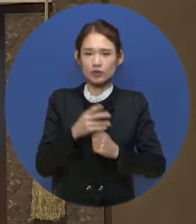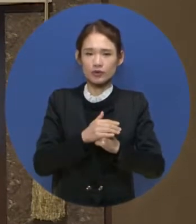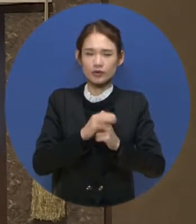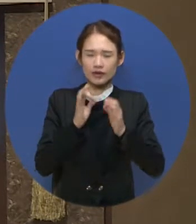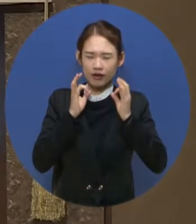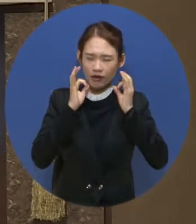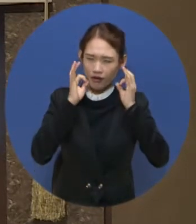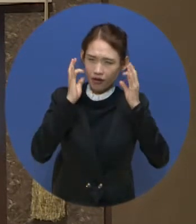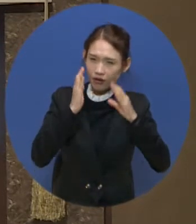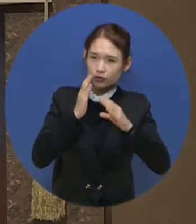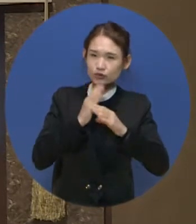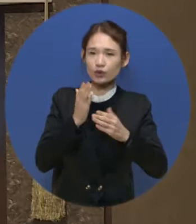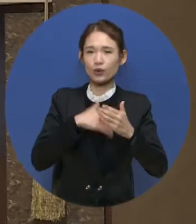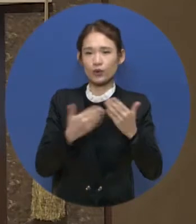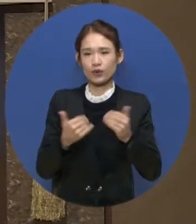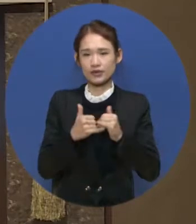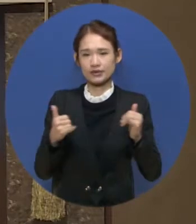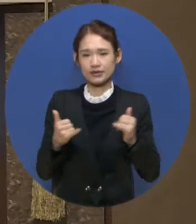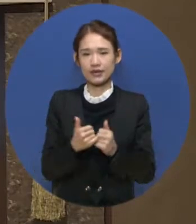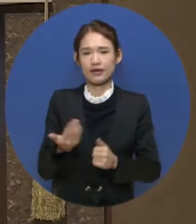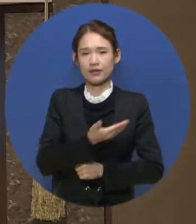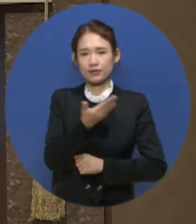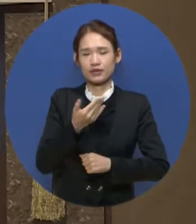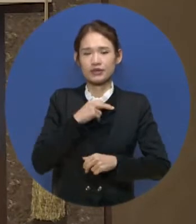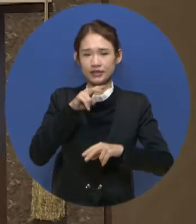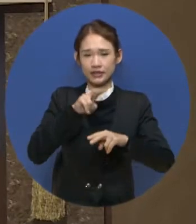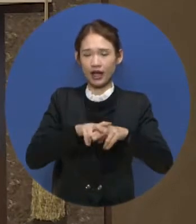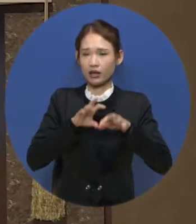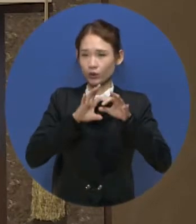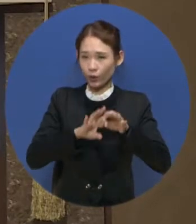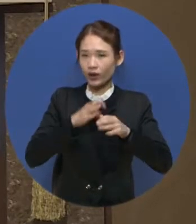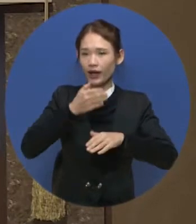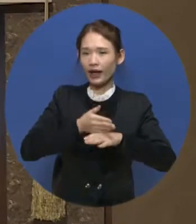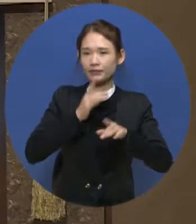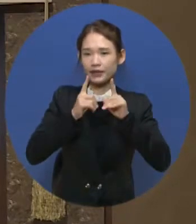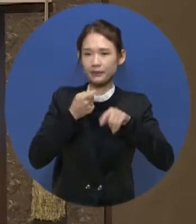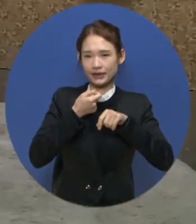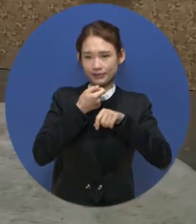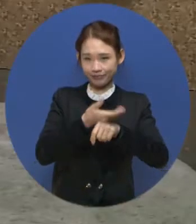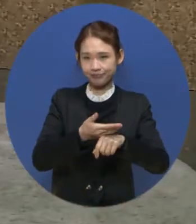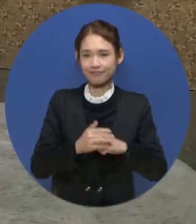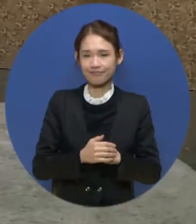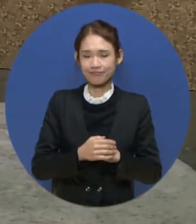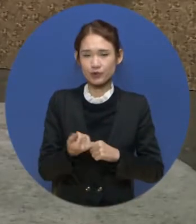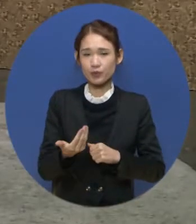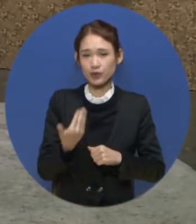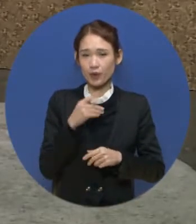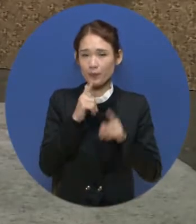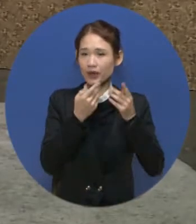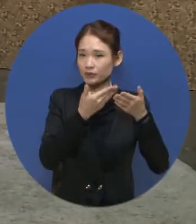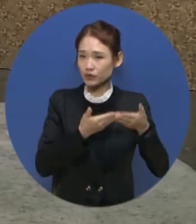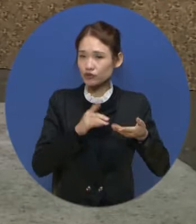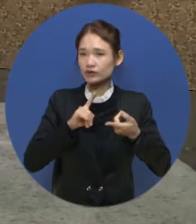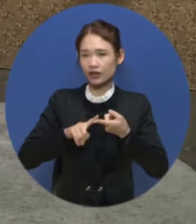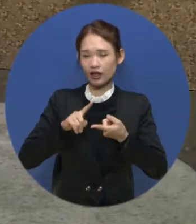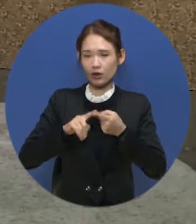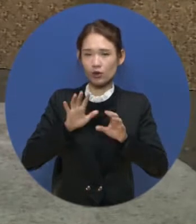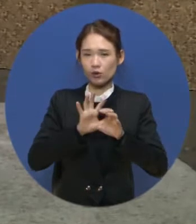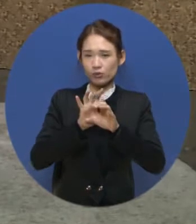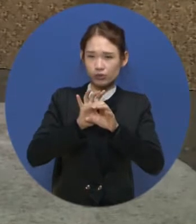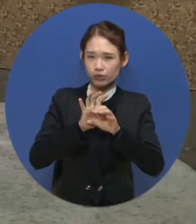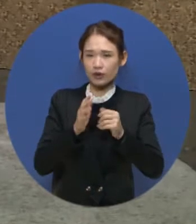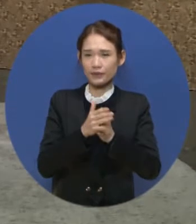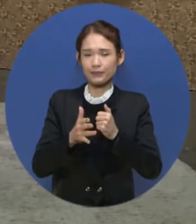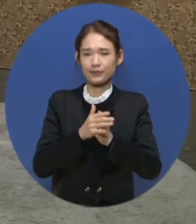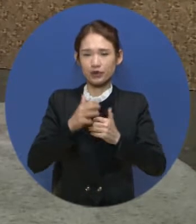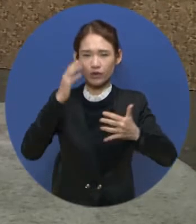쓰고 있는 공직자 여러분께도 이 자리를 빌어서 감사의 말씀을 드립니다. 방금 말씀하신 것처럼 이 코로나19로 좀